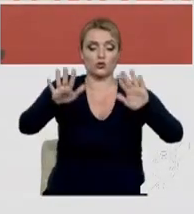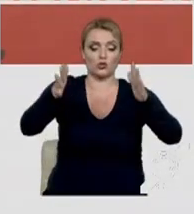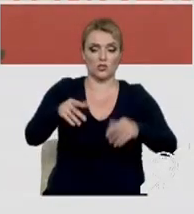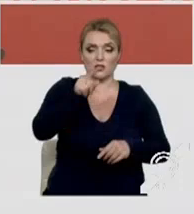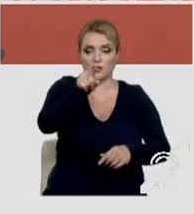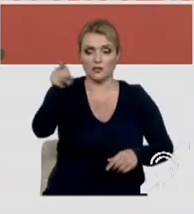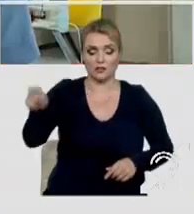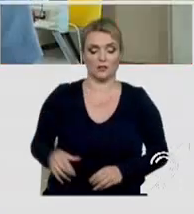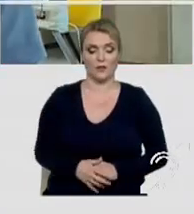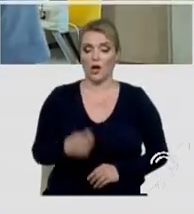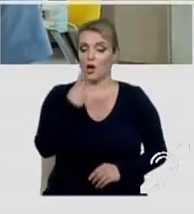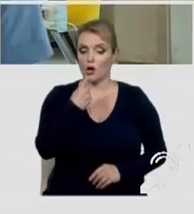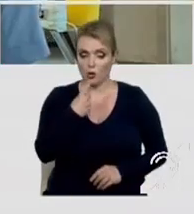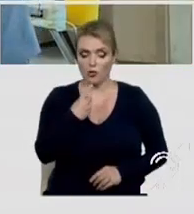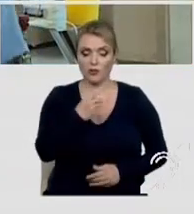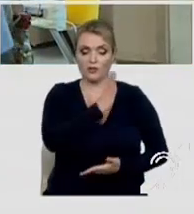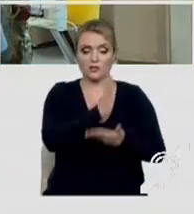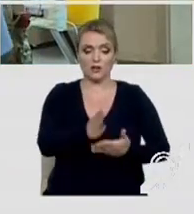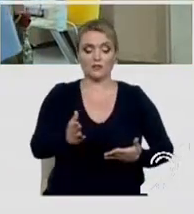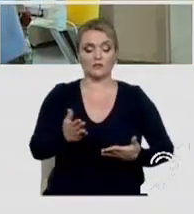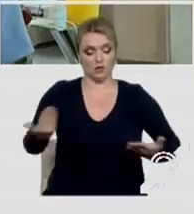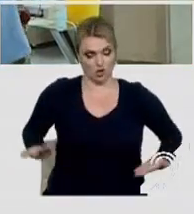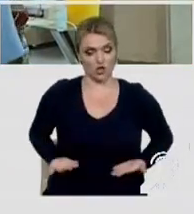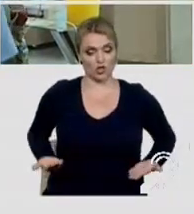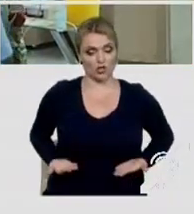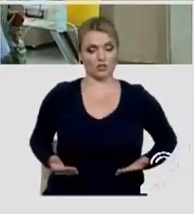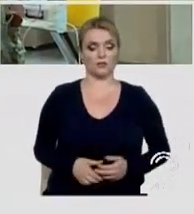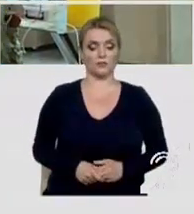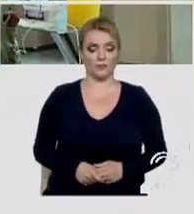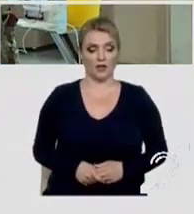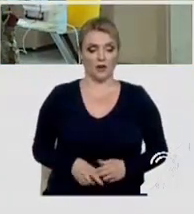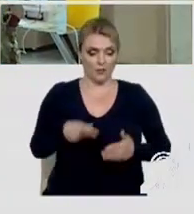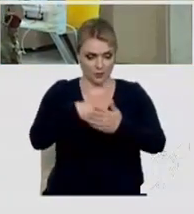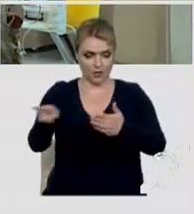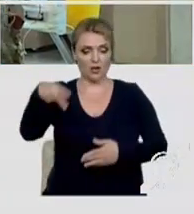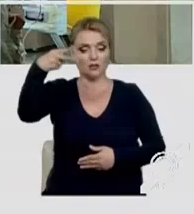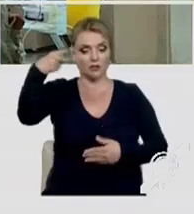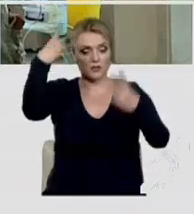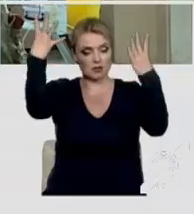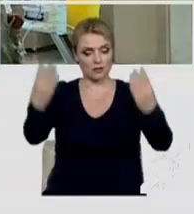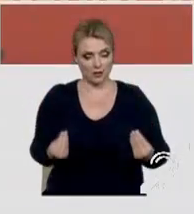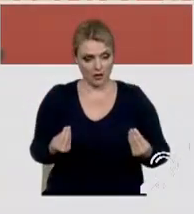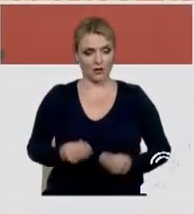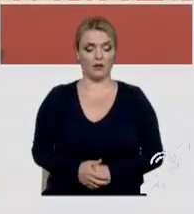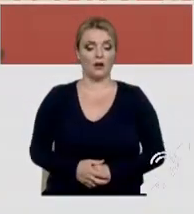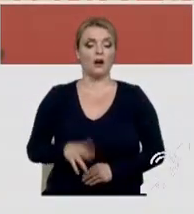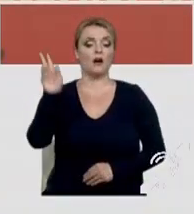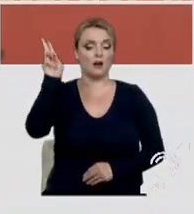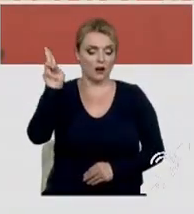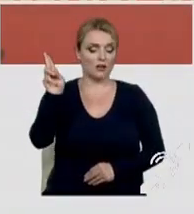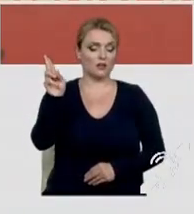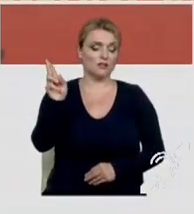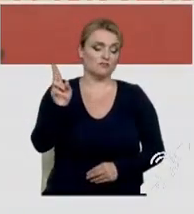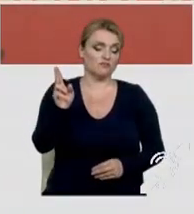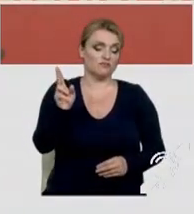Sângele înseamnă viață. Celebrarea acestor 20 de ani, care de fapt sublinează cât